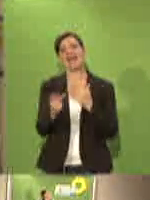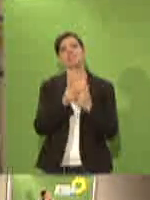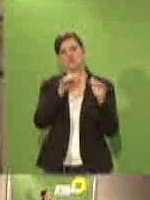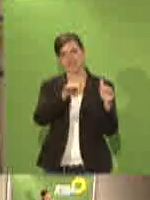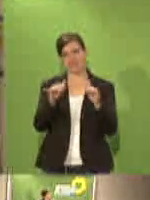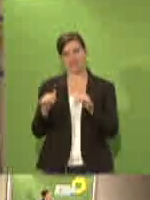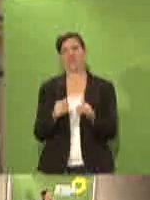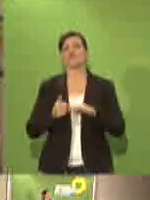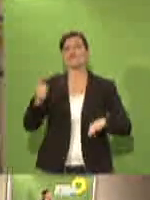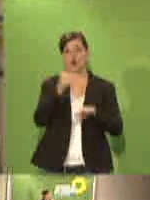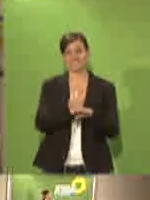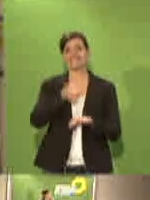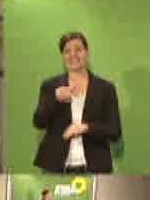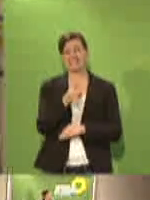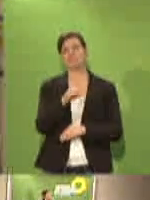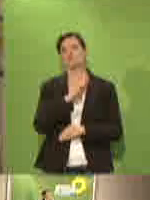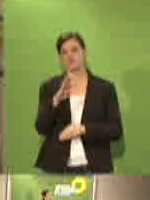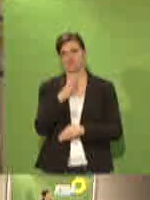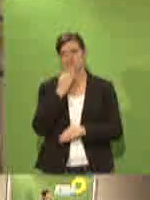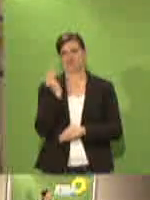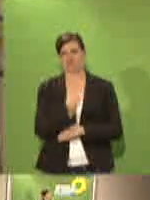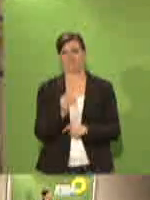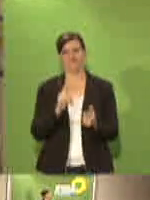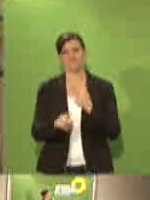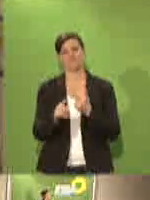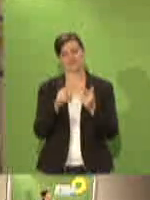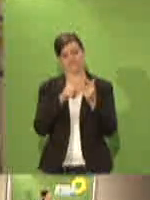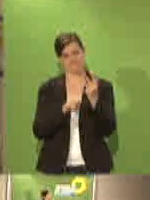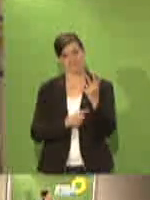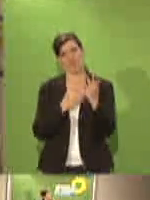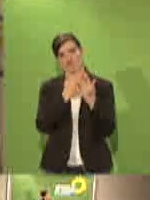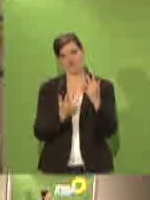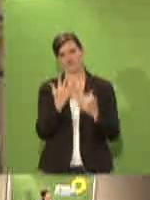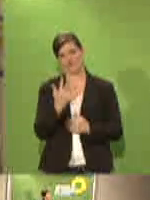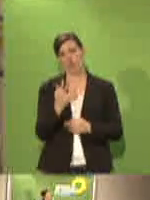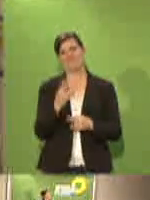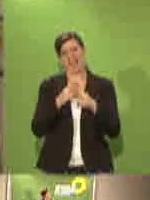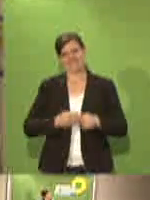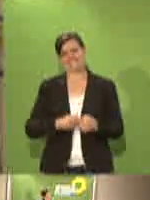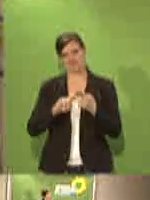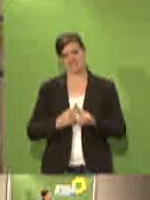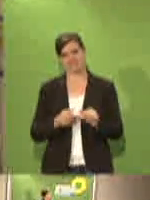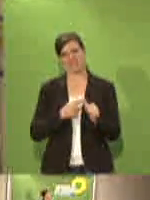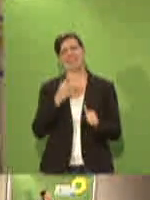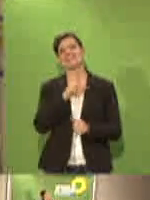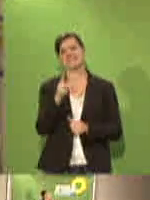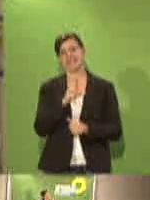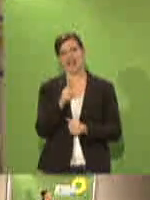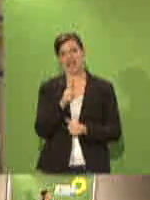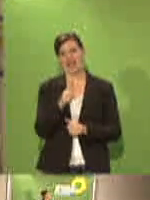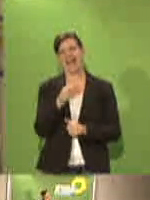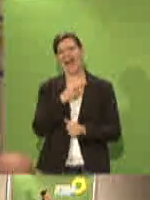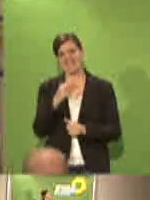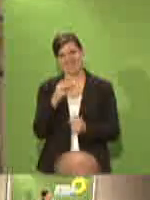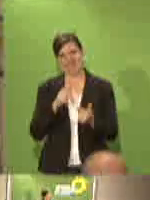Vorsitz kandidiert Jelis Budur. Dann haben wir für die 5 weiteren Mitglieder einmal Kira